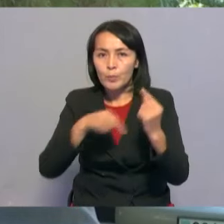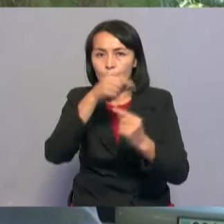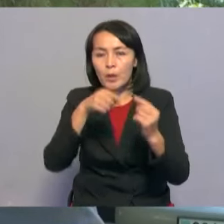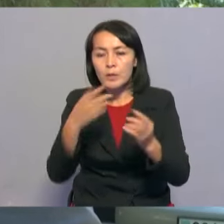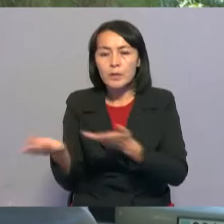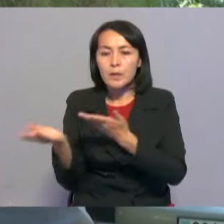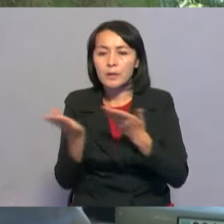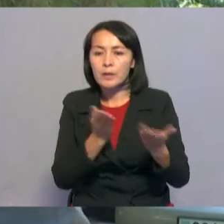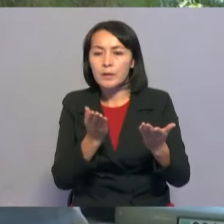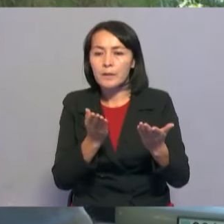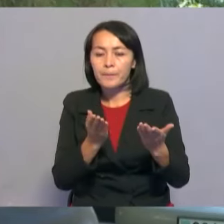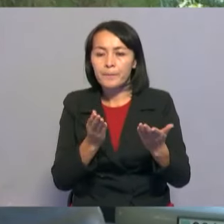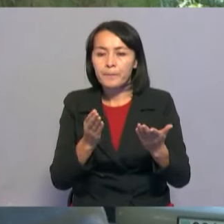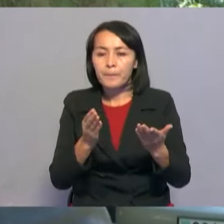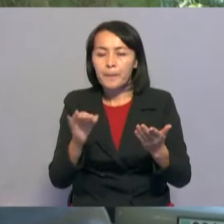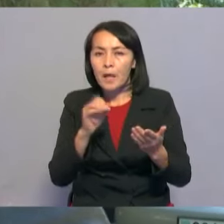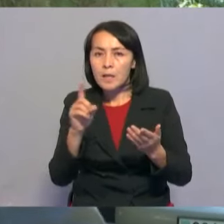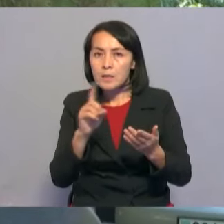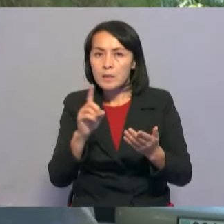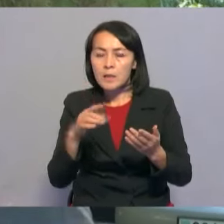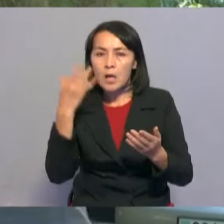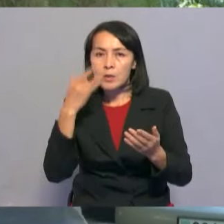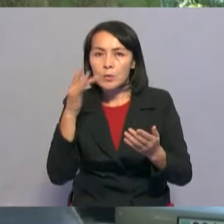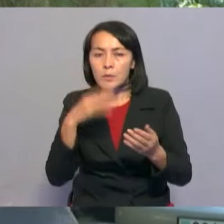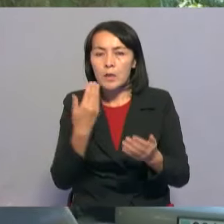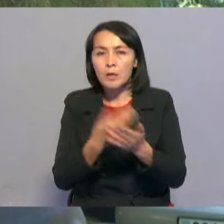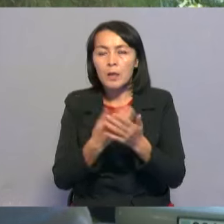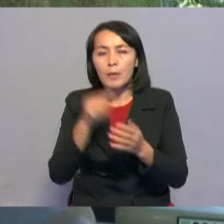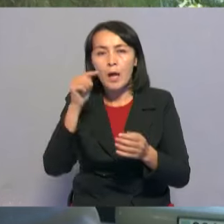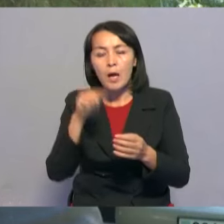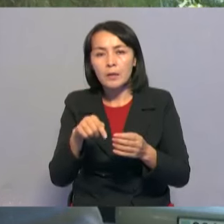крупные инвесторы, которые приходят из-за рубежа, например,